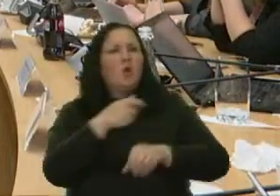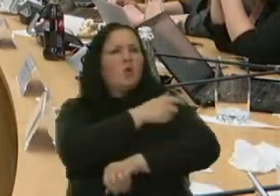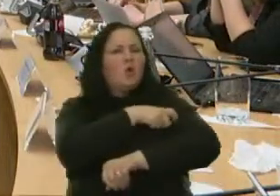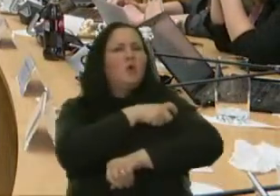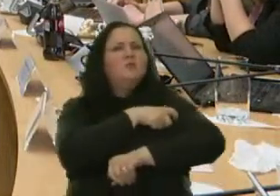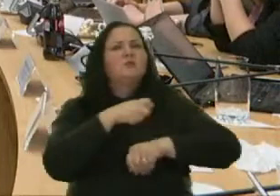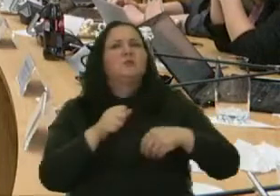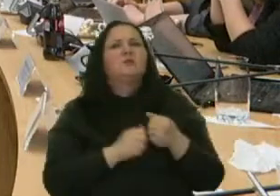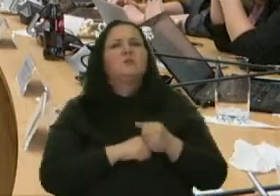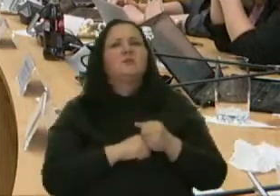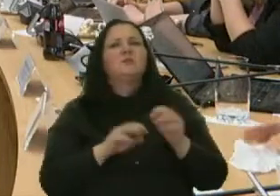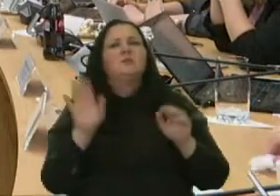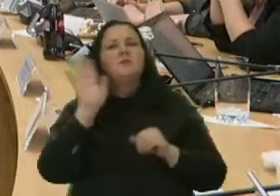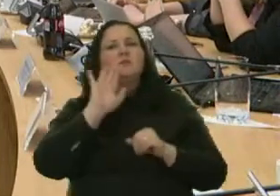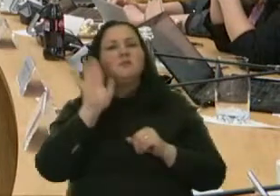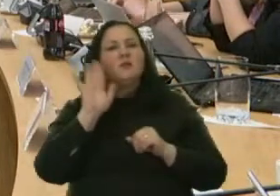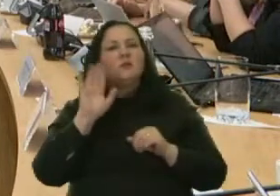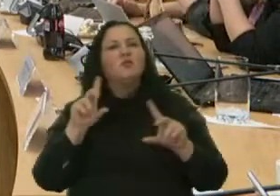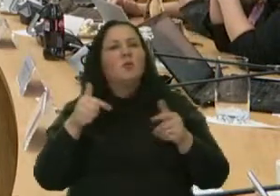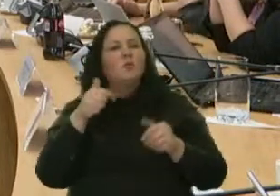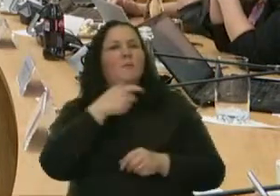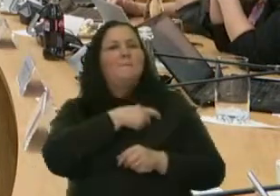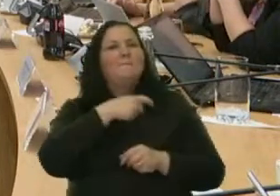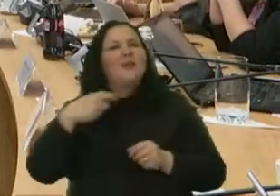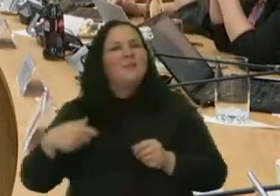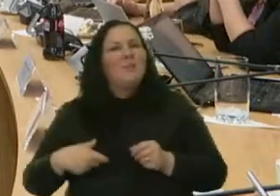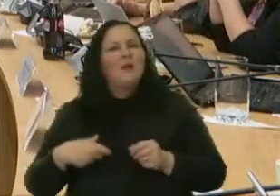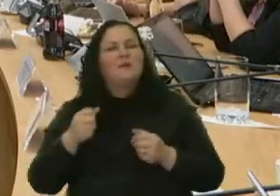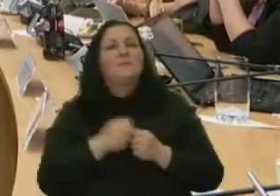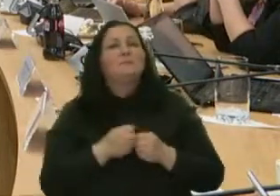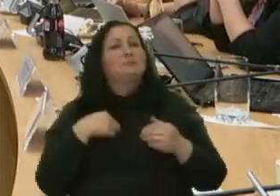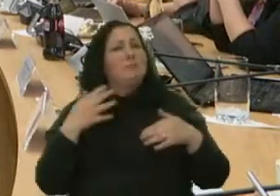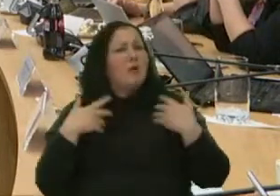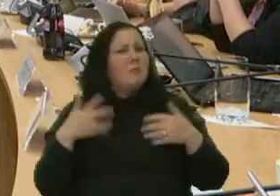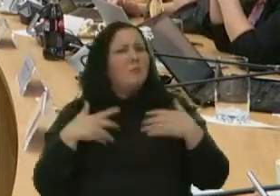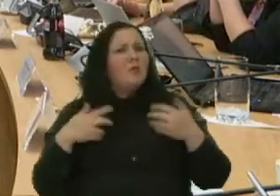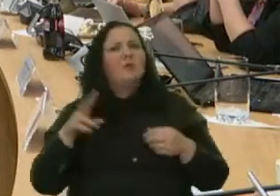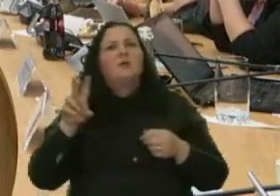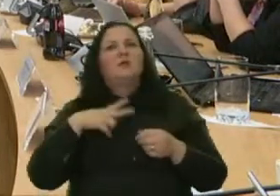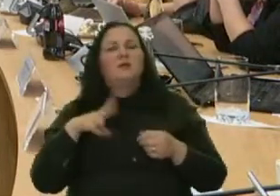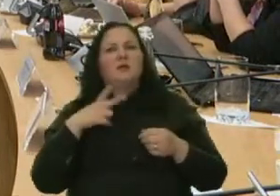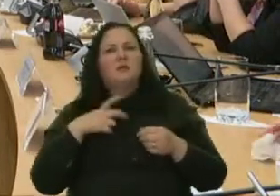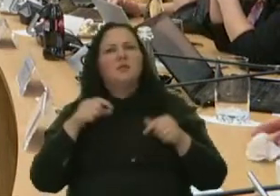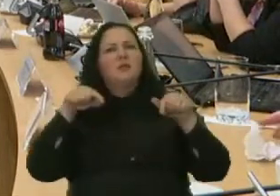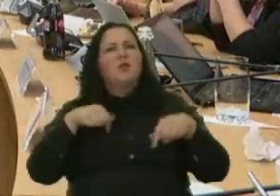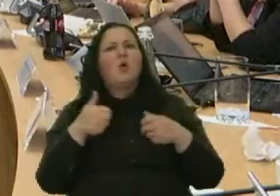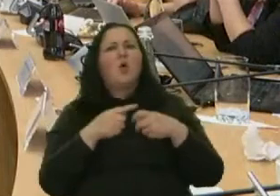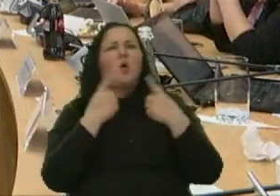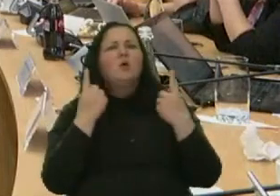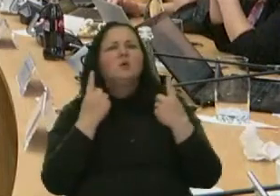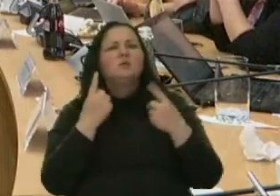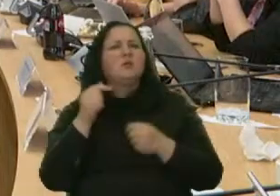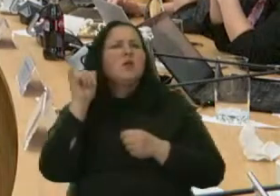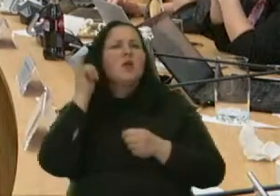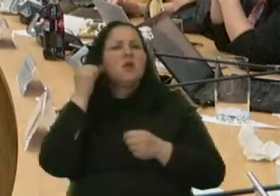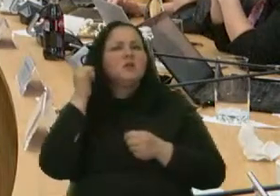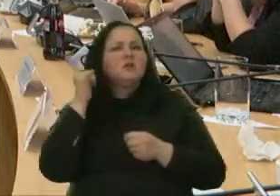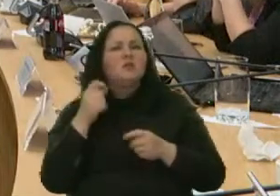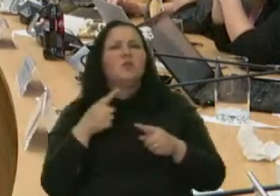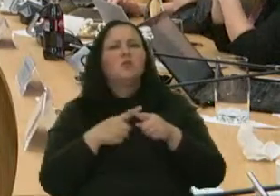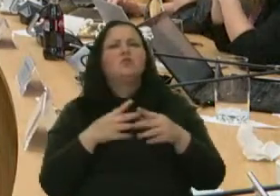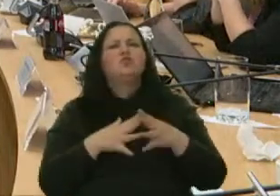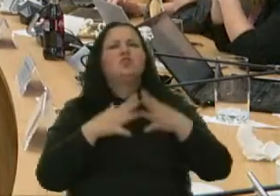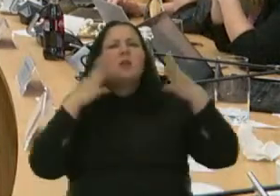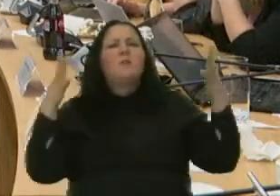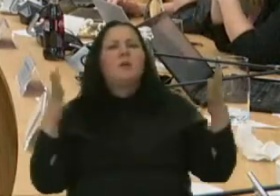consilieri Salutări Domnule primar Mă bucur că suntem azi într o zi atât de istorică cu cel